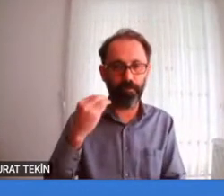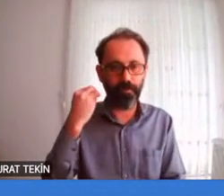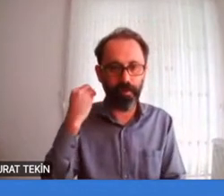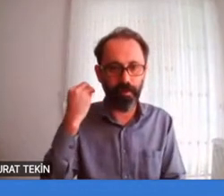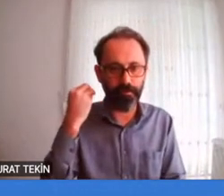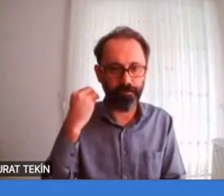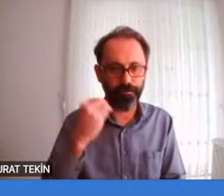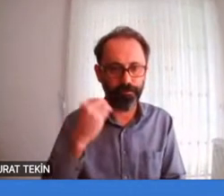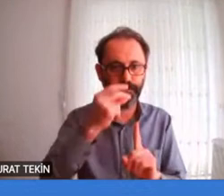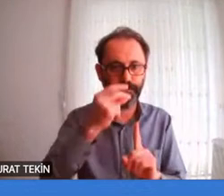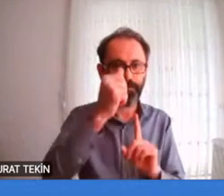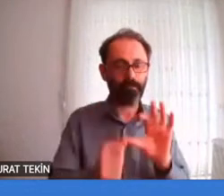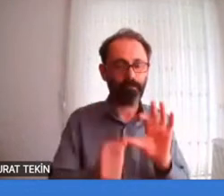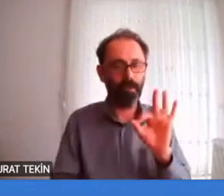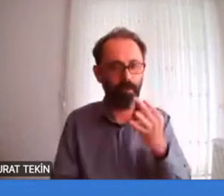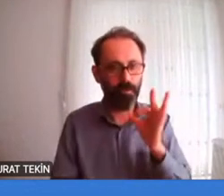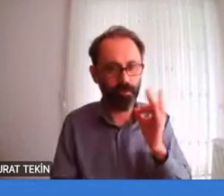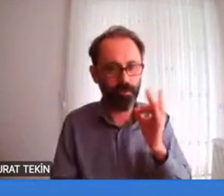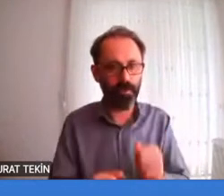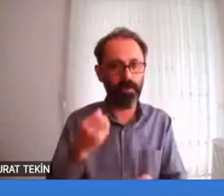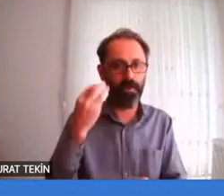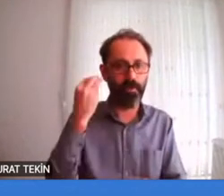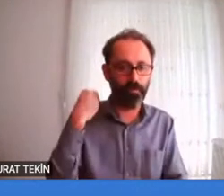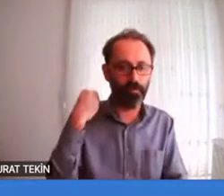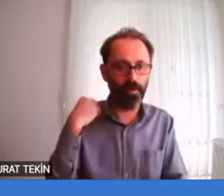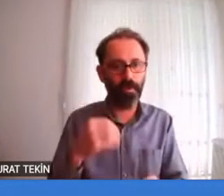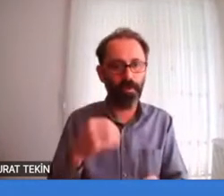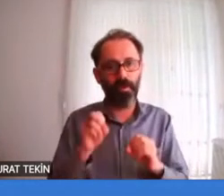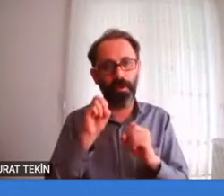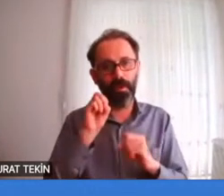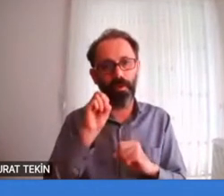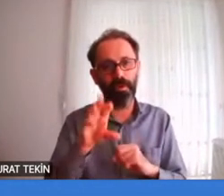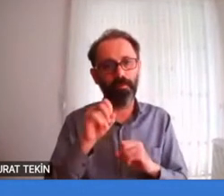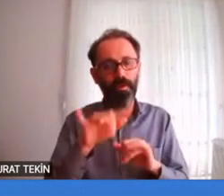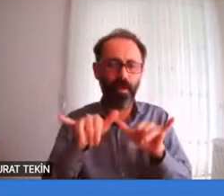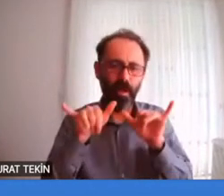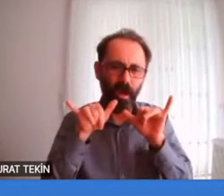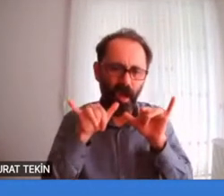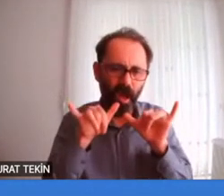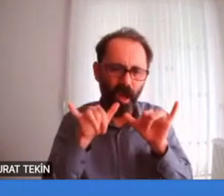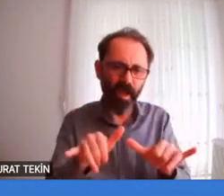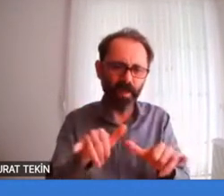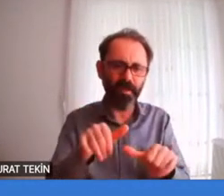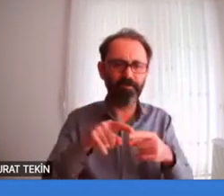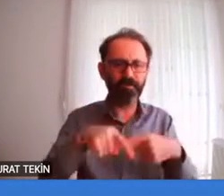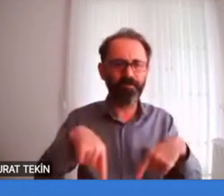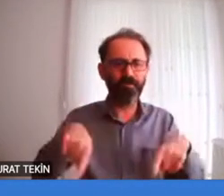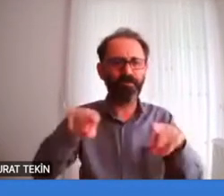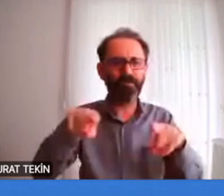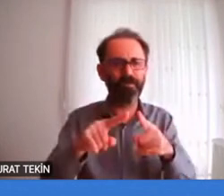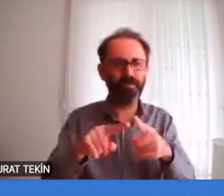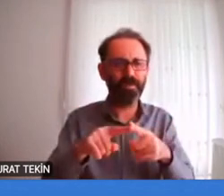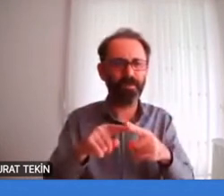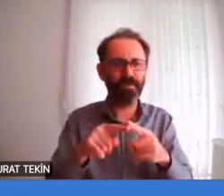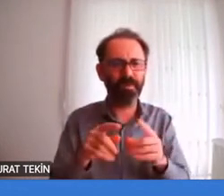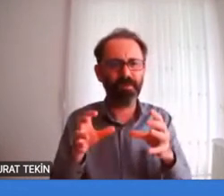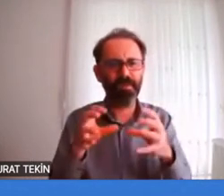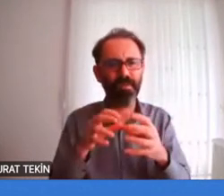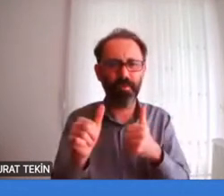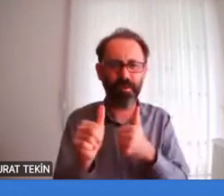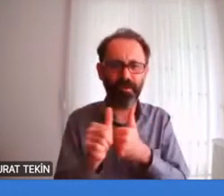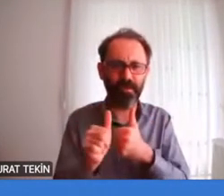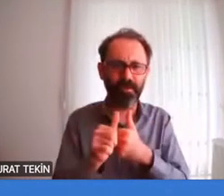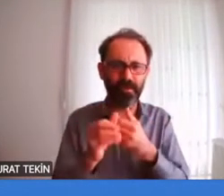oralardan fazla olmuyor. Birkaç okul var. Bu şekilde çalışan, başarılı beden eğitimi öğretmenler olan. Oradan çocuklar biz oradan